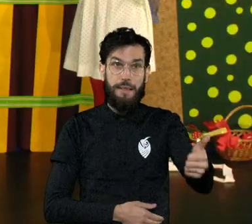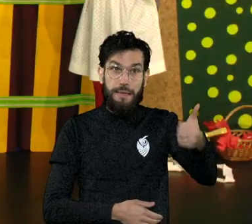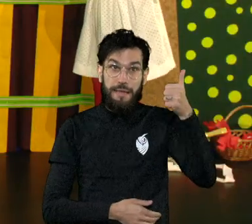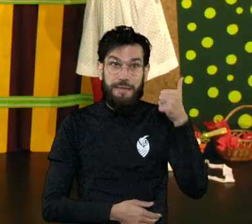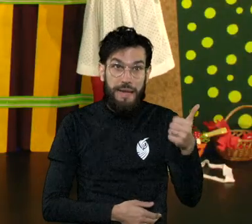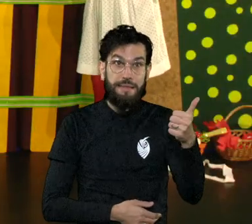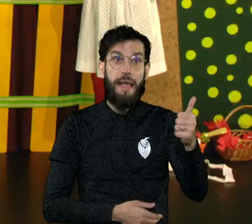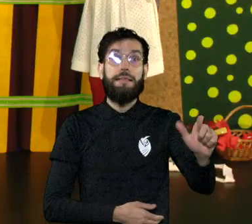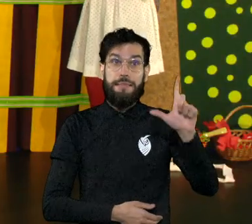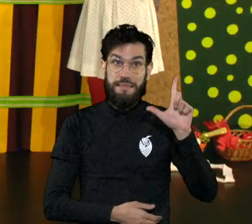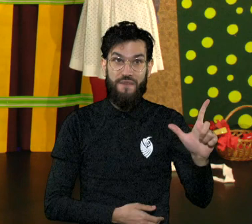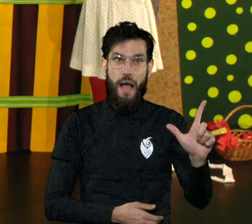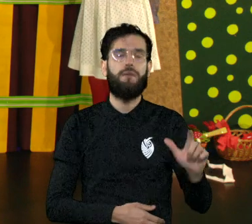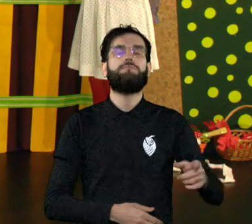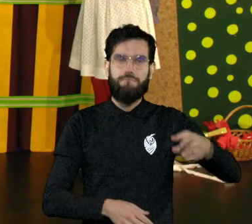1, 1, 2. Výborne.